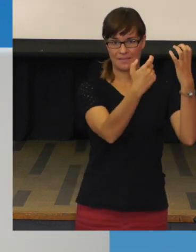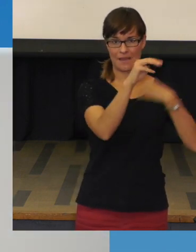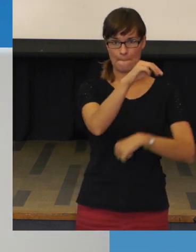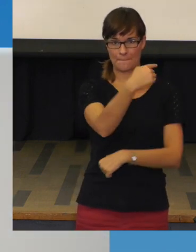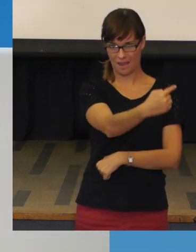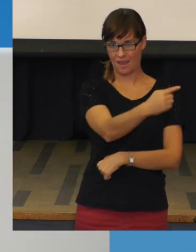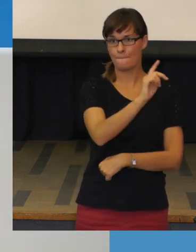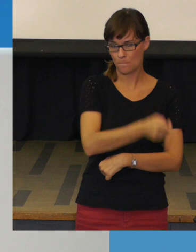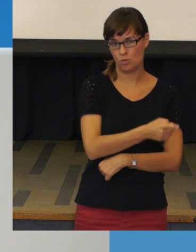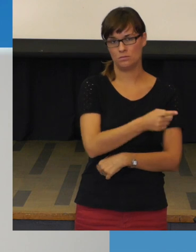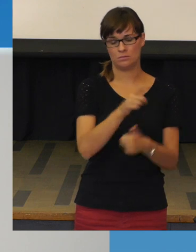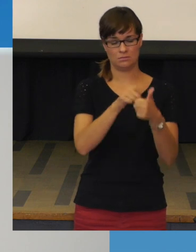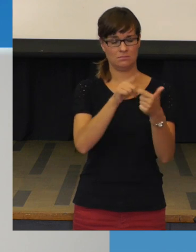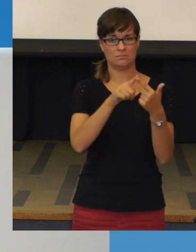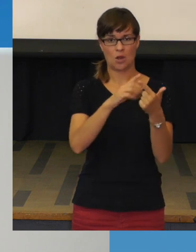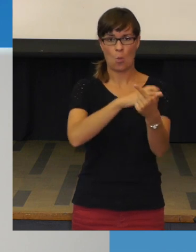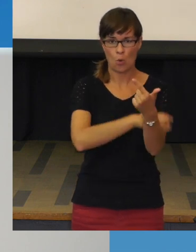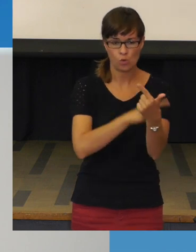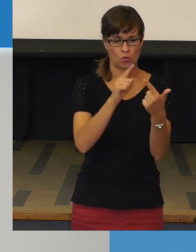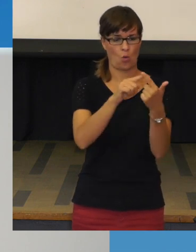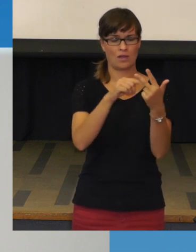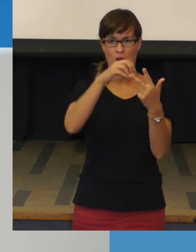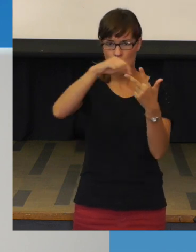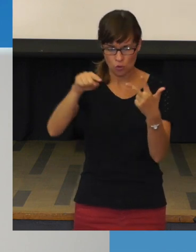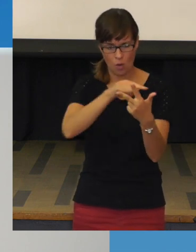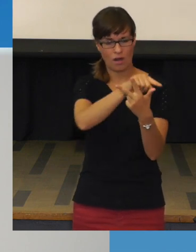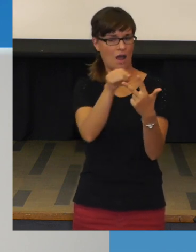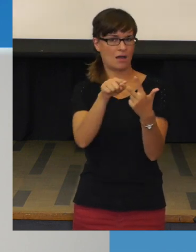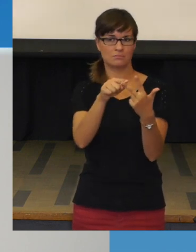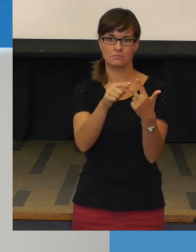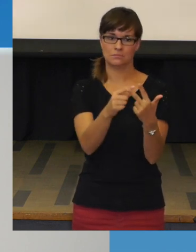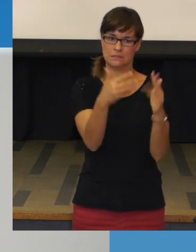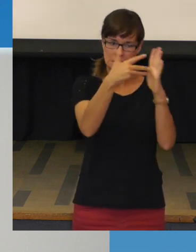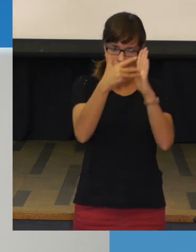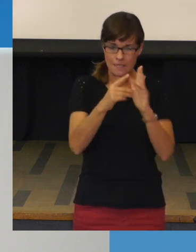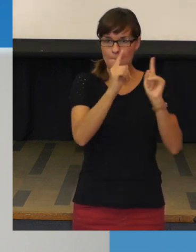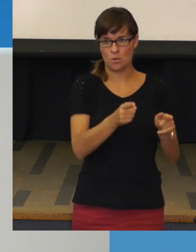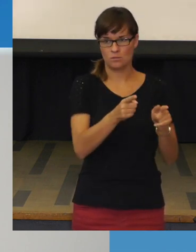alle weiteren neueren Verfahren, die noch keinen Beweis erbracht haben, zurückstellen.